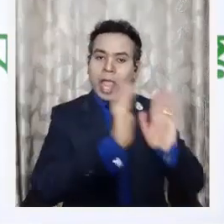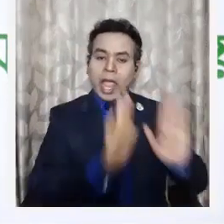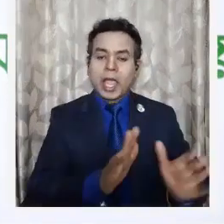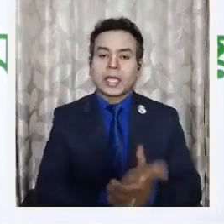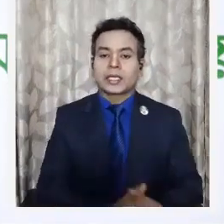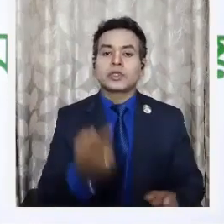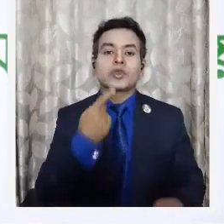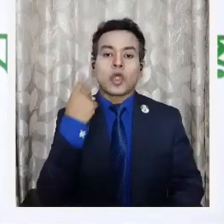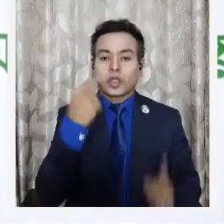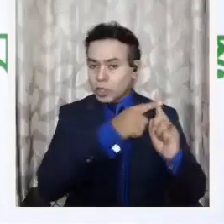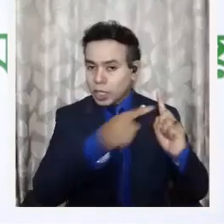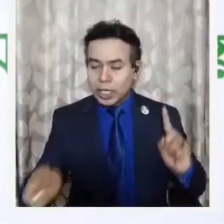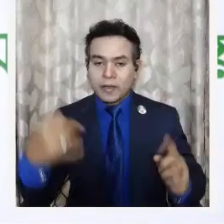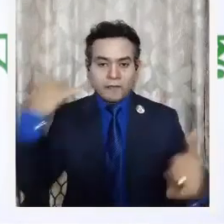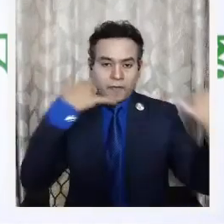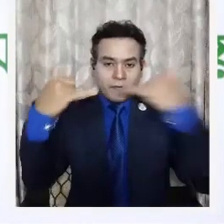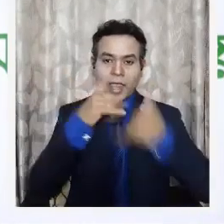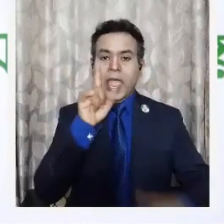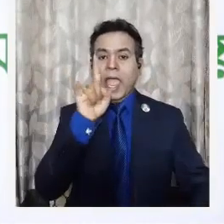63,388টি।